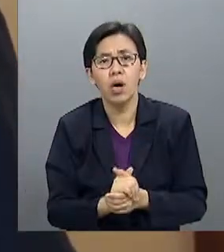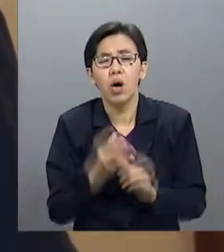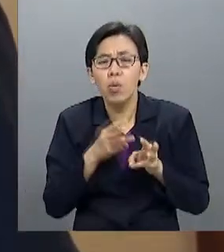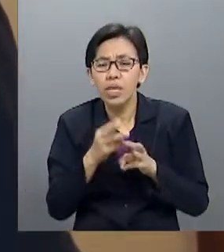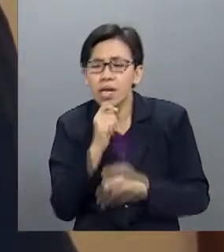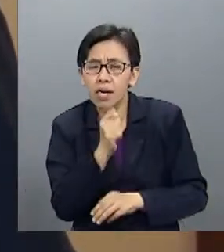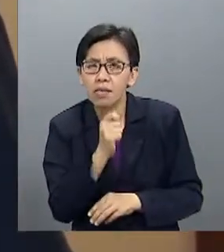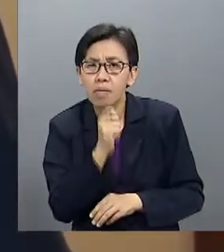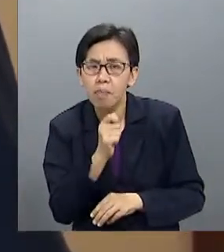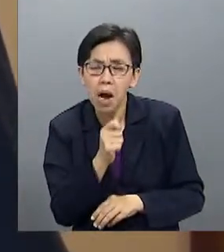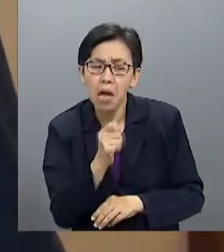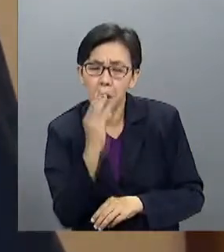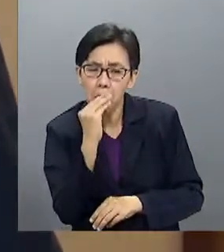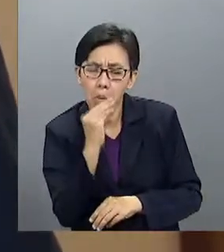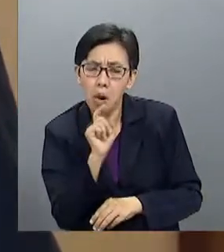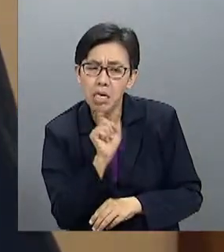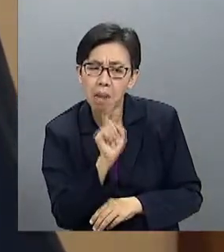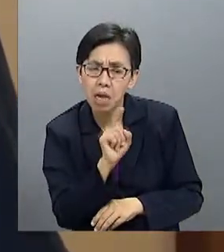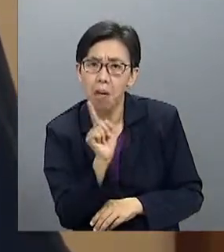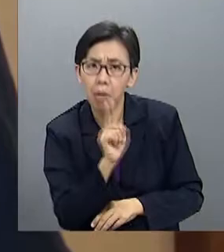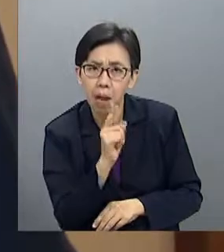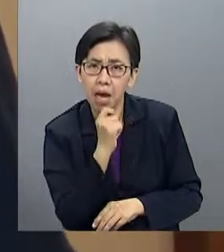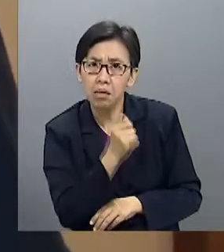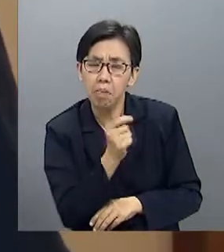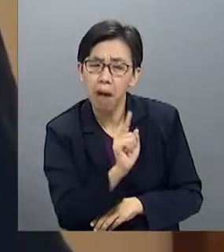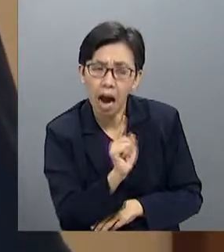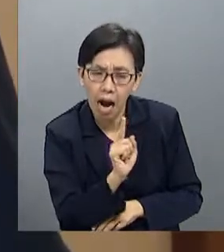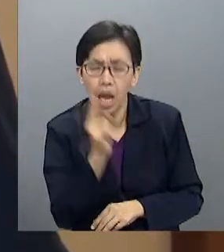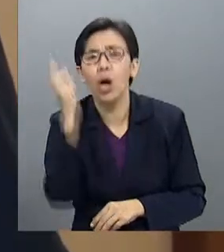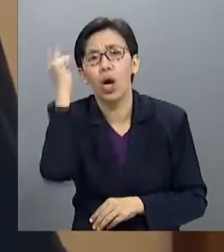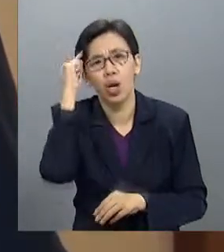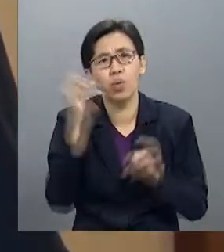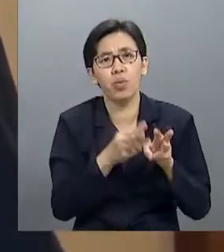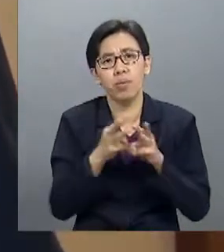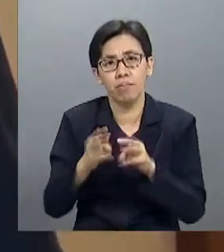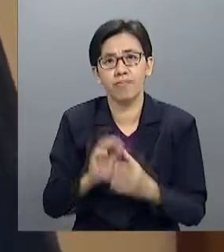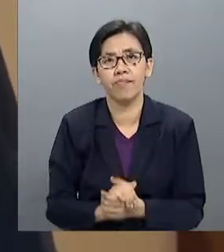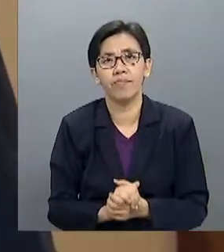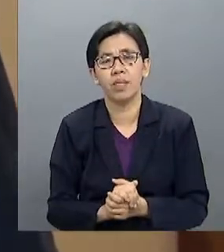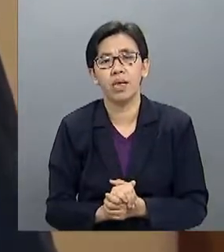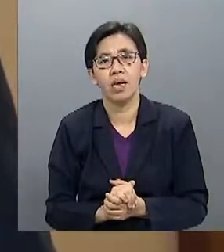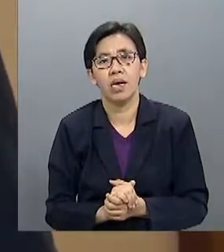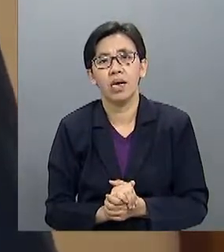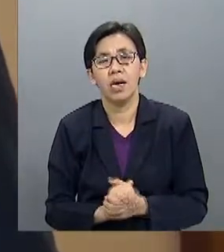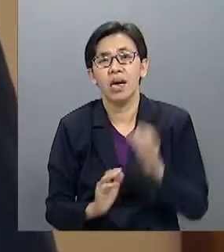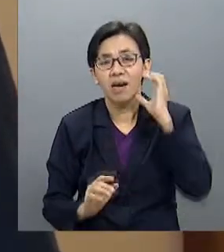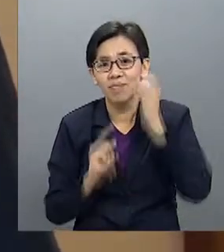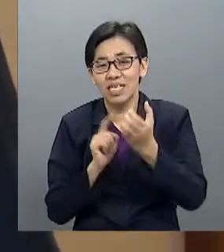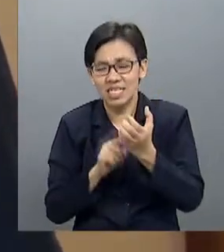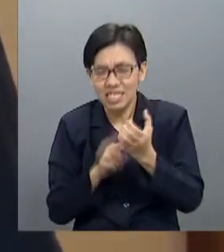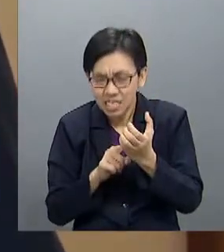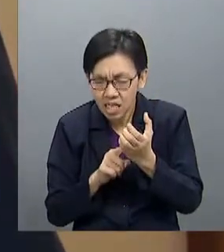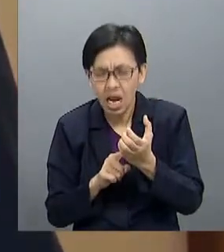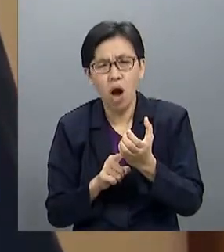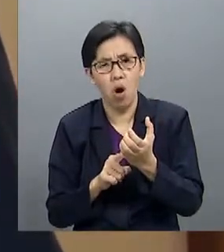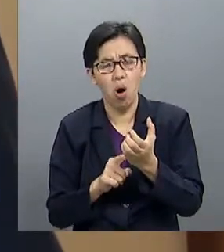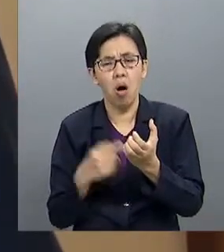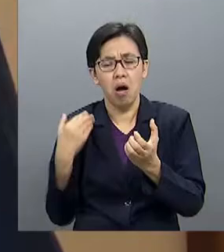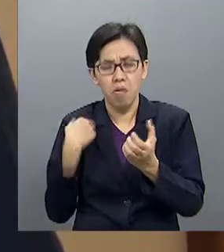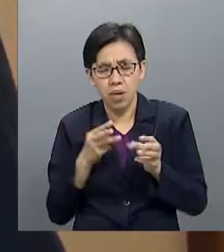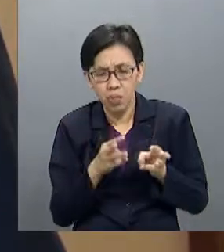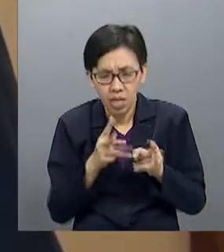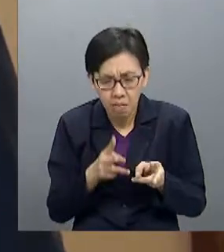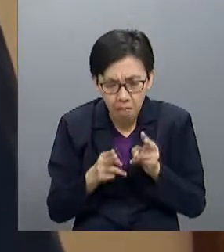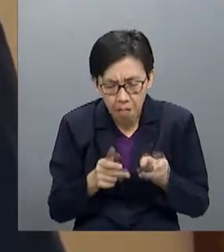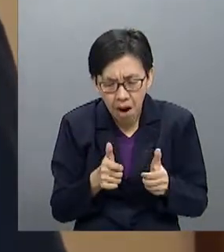สัมภาษณ์บุคคลที่เขาจะไปสอบถามข้อมูลจะเขาแล้วเกาะได้ยังพูดการใช้โปรแกรมตัดต่อพันมือถือดีแล้วง่ายมาก